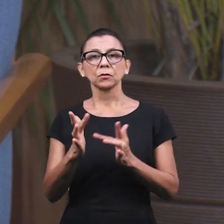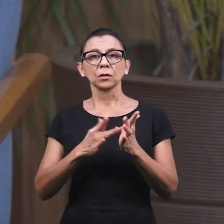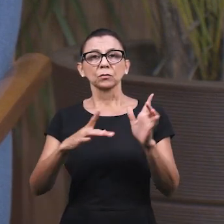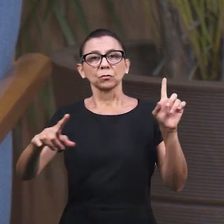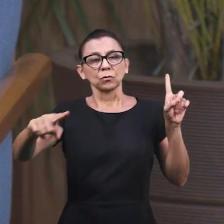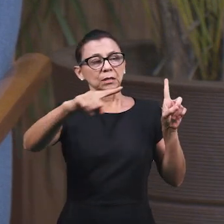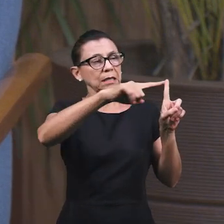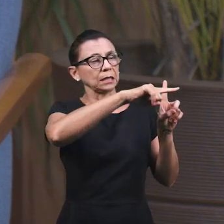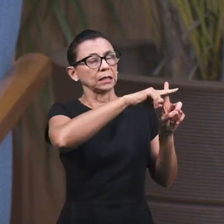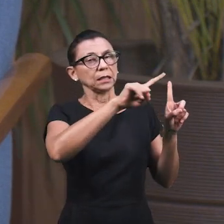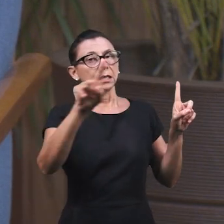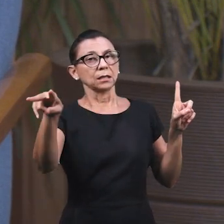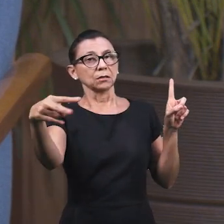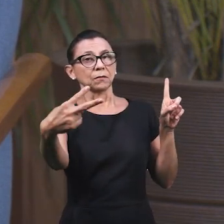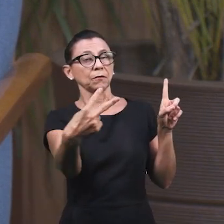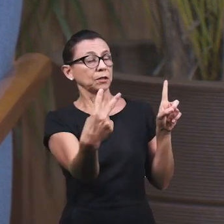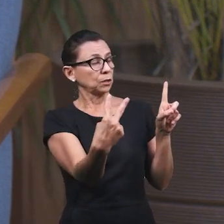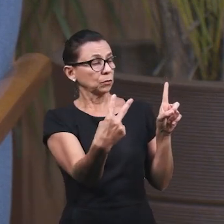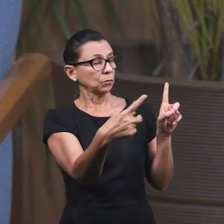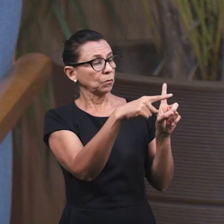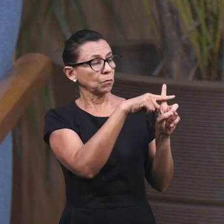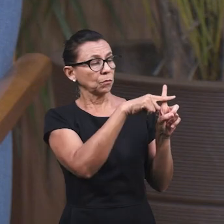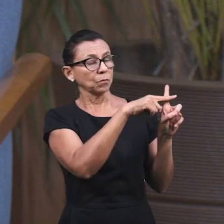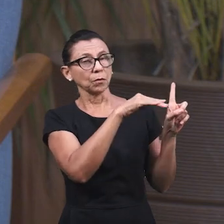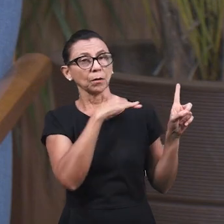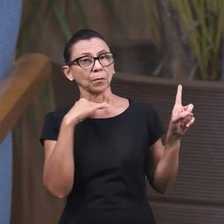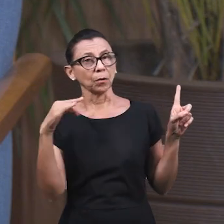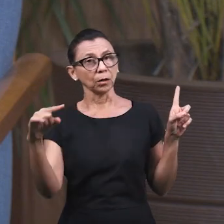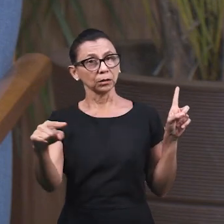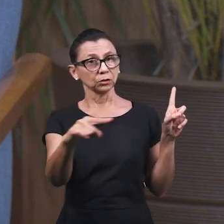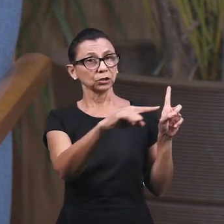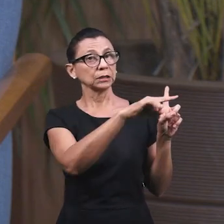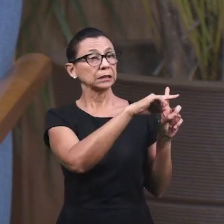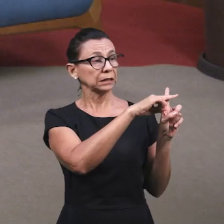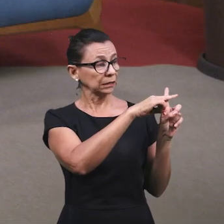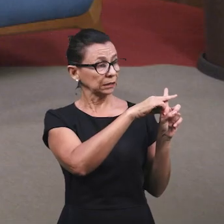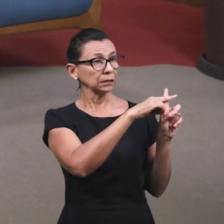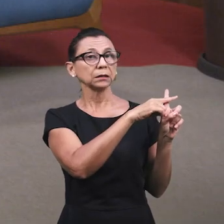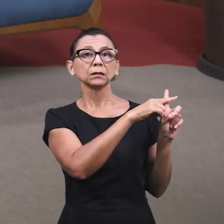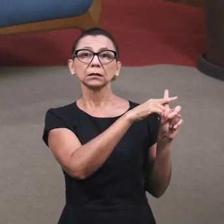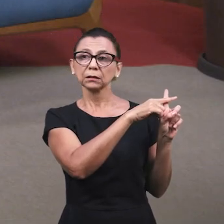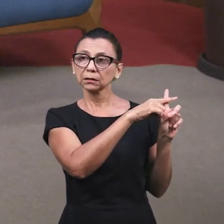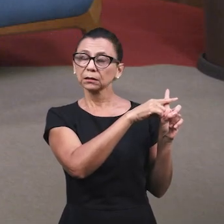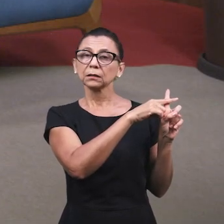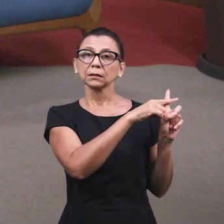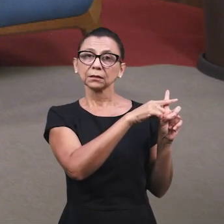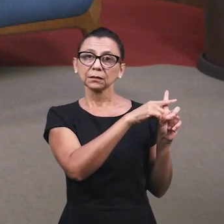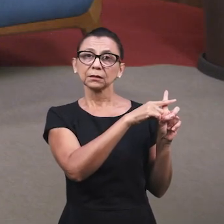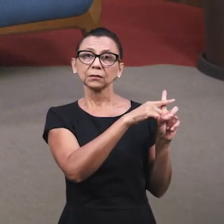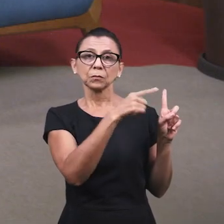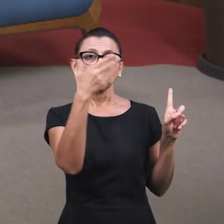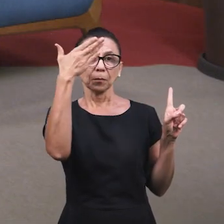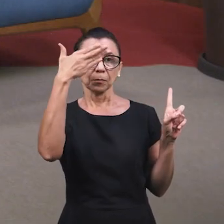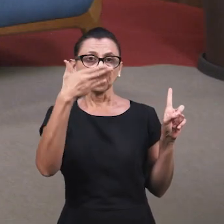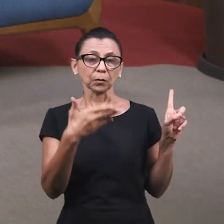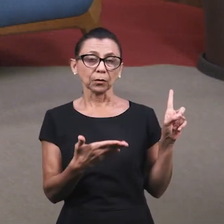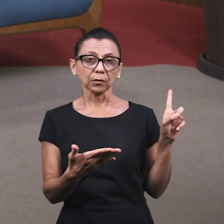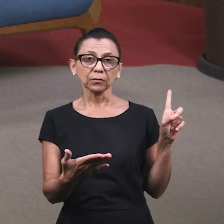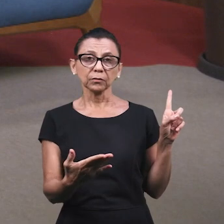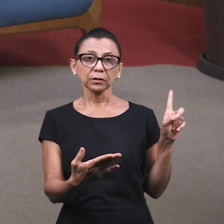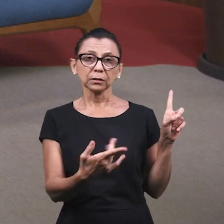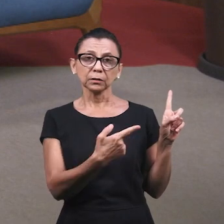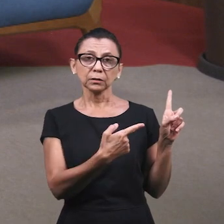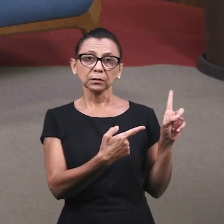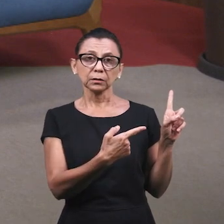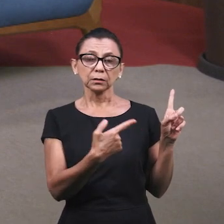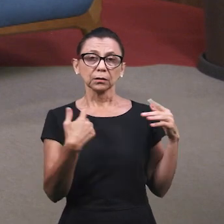lance, comme tu as dit, est mise sur son côté, le rocher blessé, prophétisé dans l'Ancien Testament, cela a été une